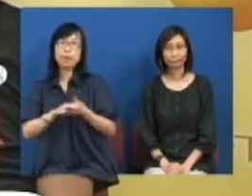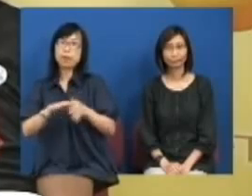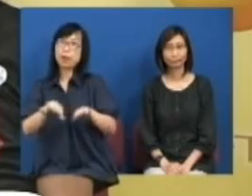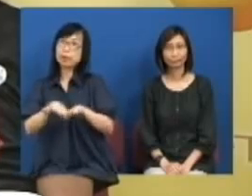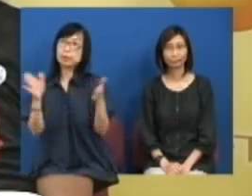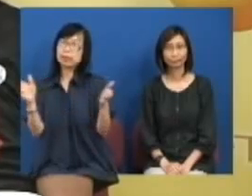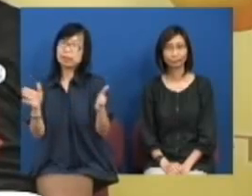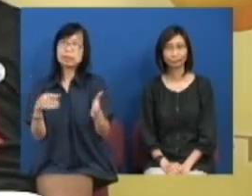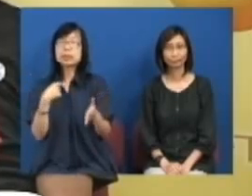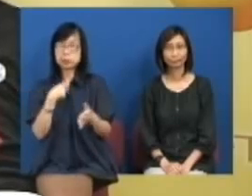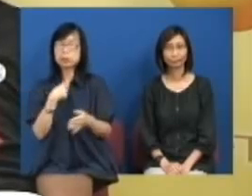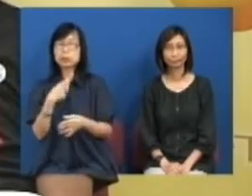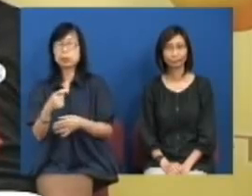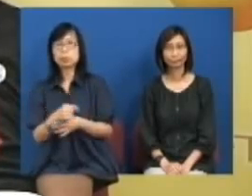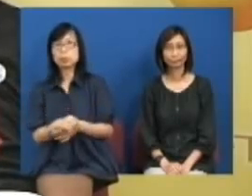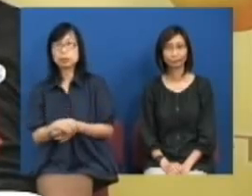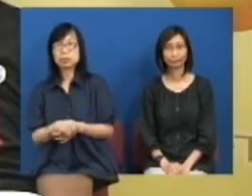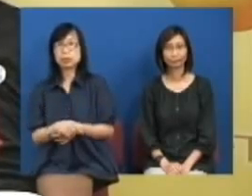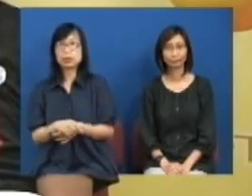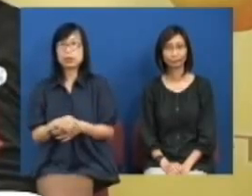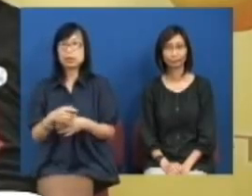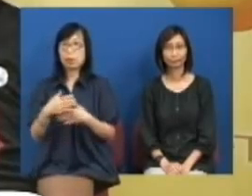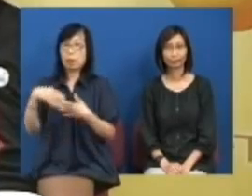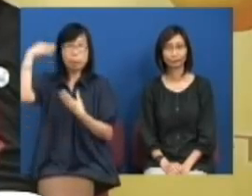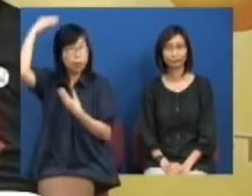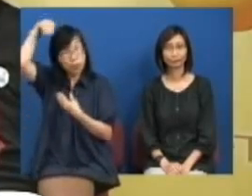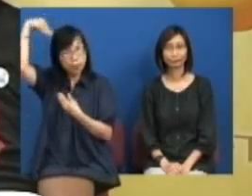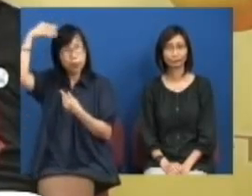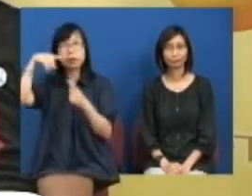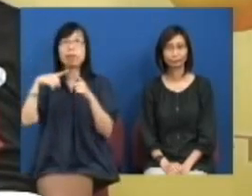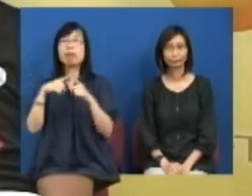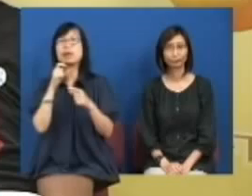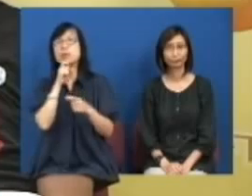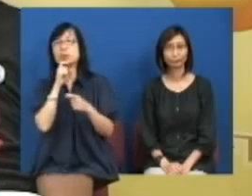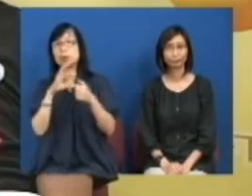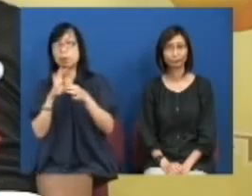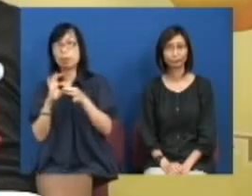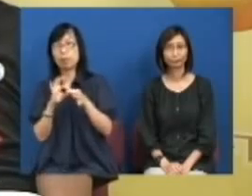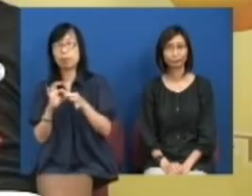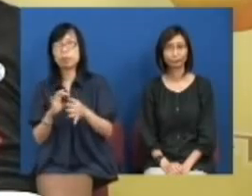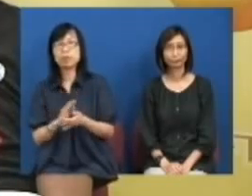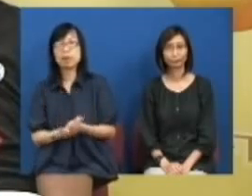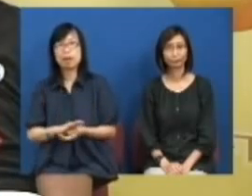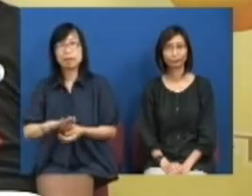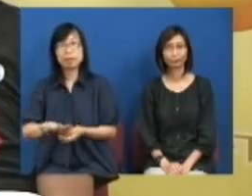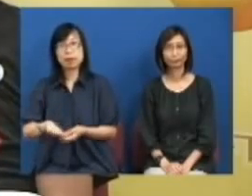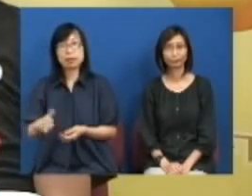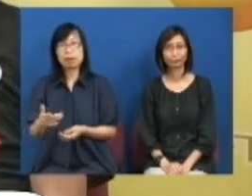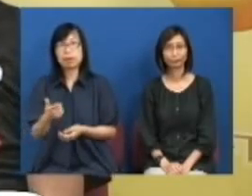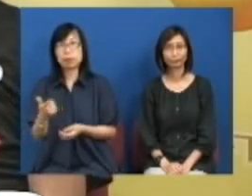應唔應該開？其實咧就同蒙古人都有關，佢有住噶嘛。咁但係咧好